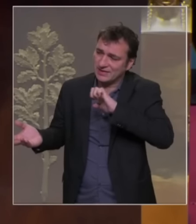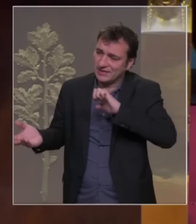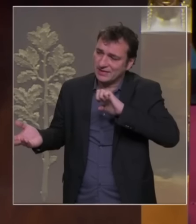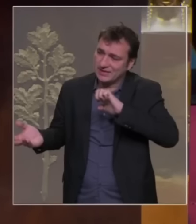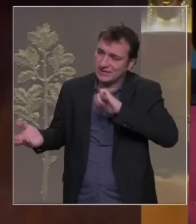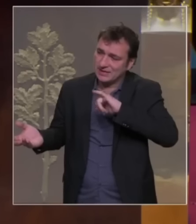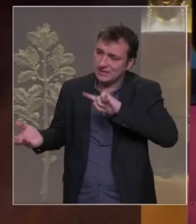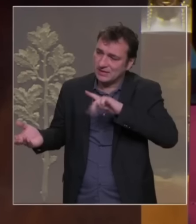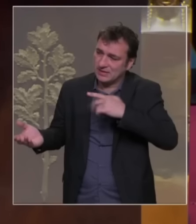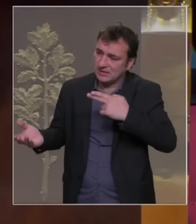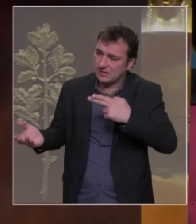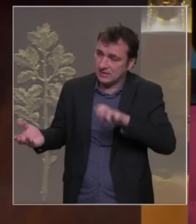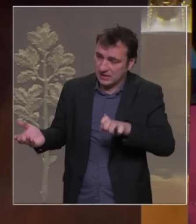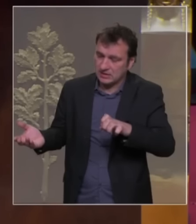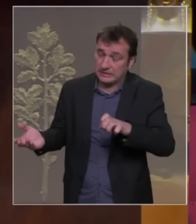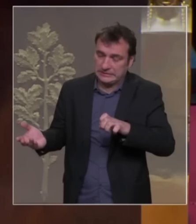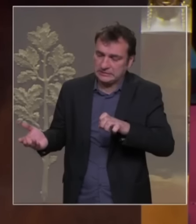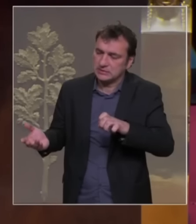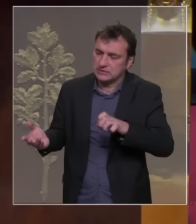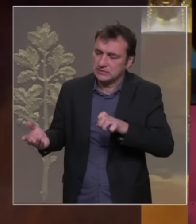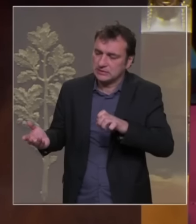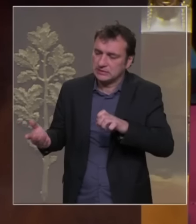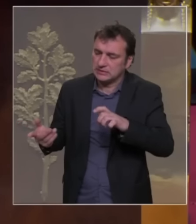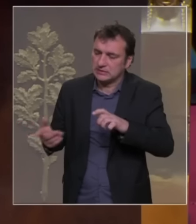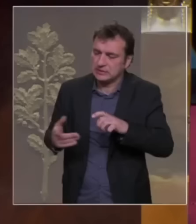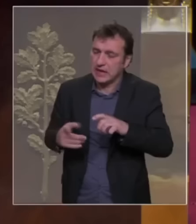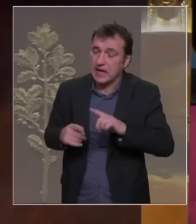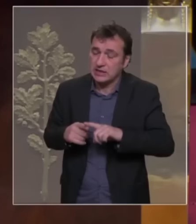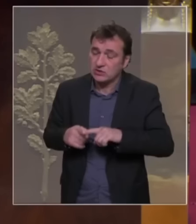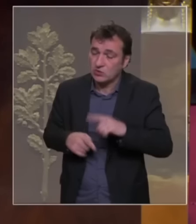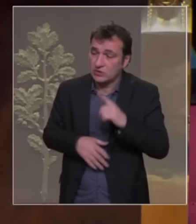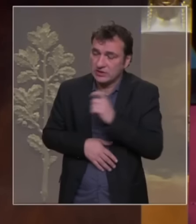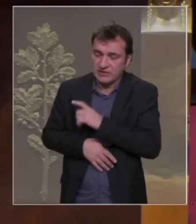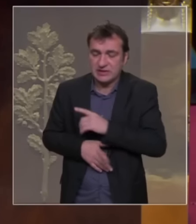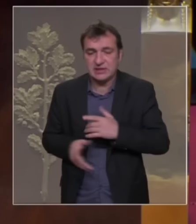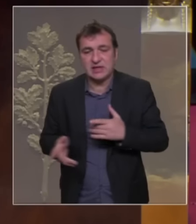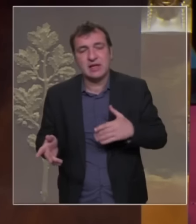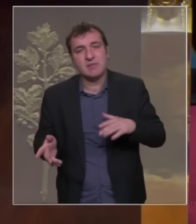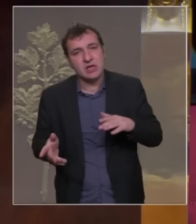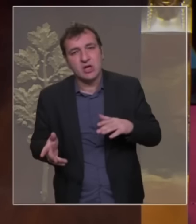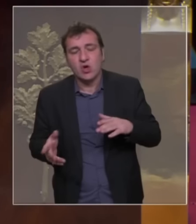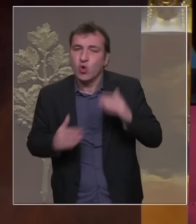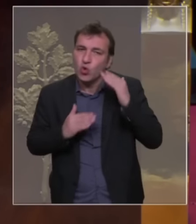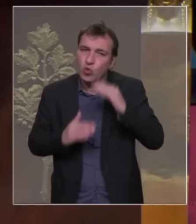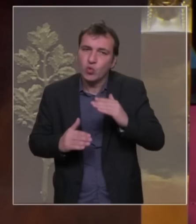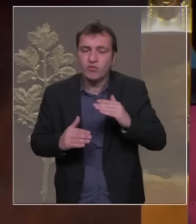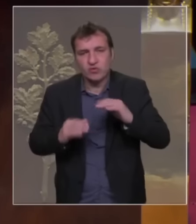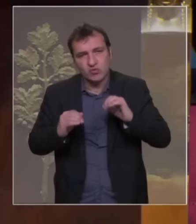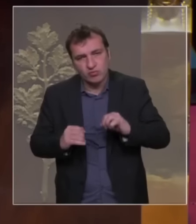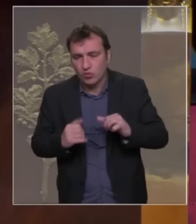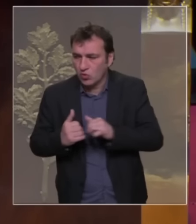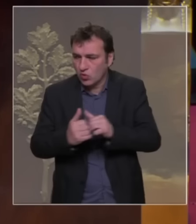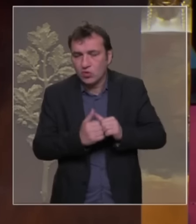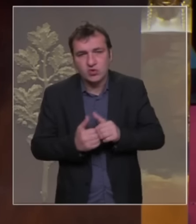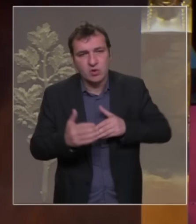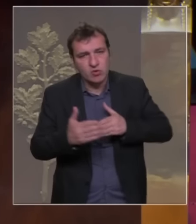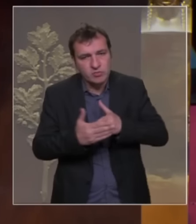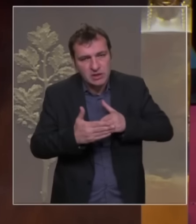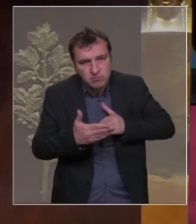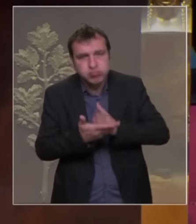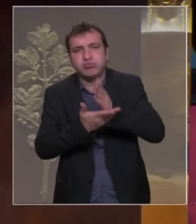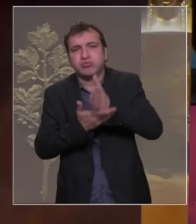Mais j'ai confiance en notre capacité collective à franchir des obstacles. Et si vous le souhaitez, puisque c'est vous